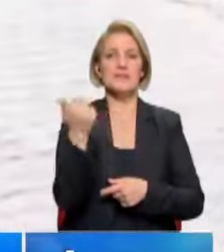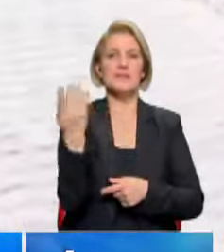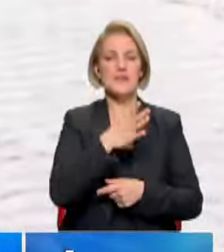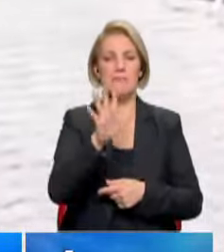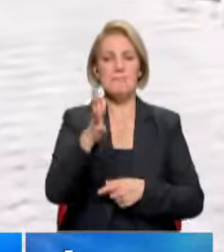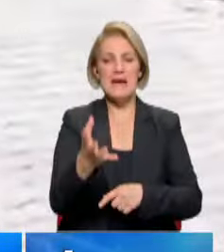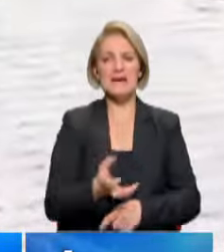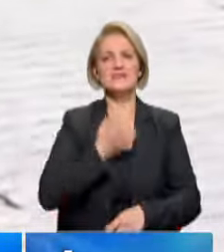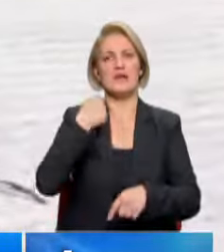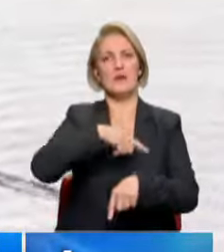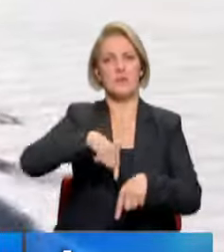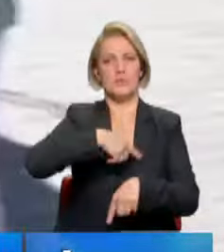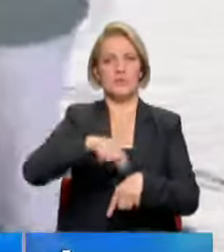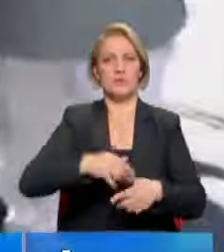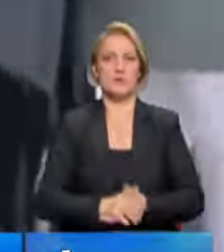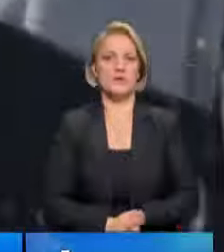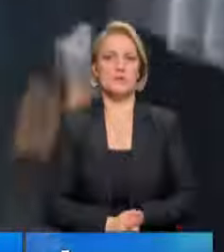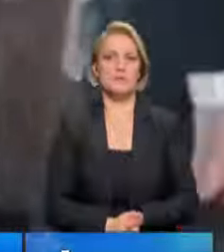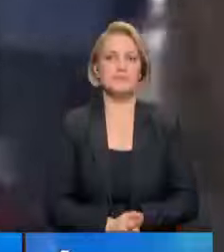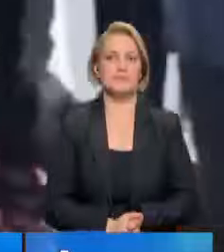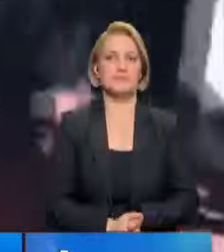takması 5 saati aştı.